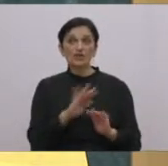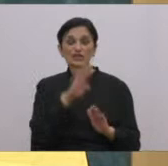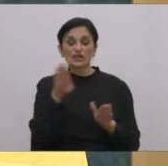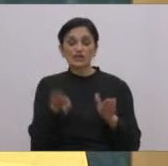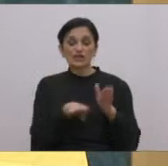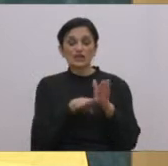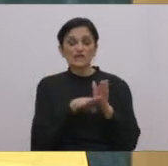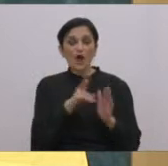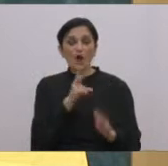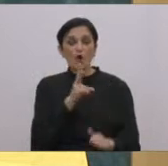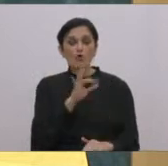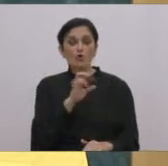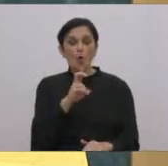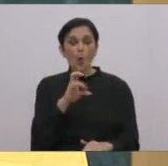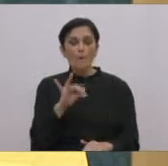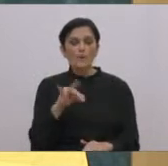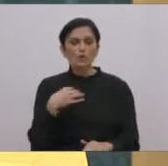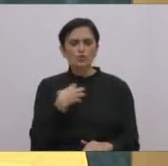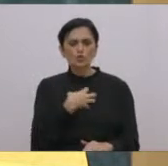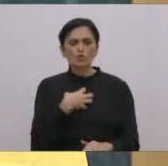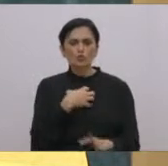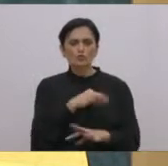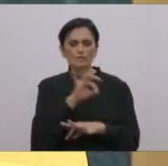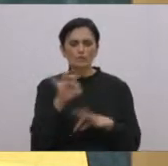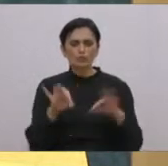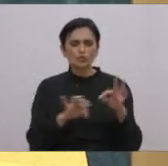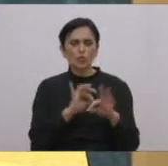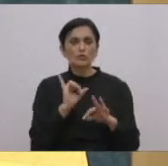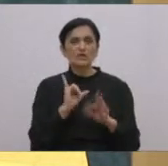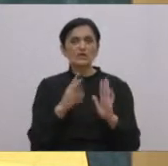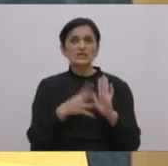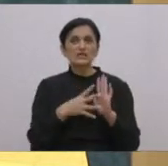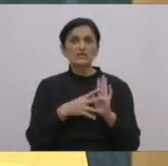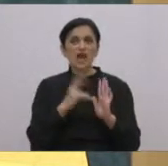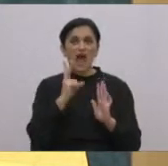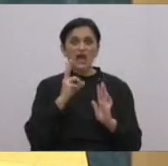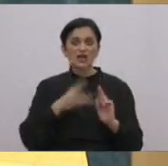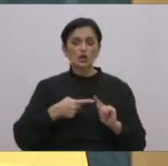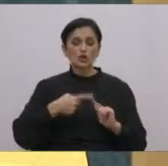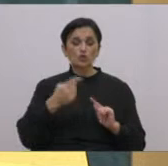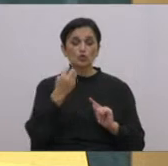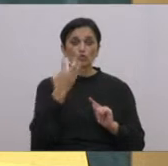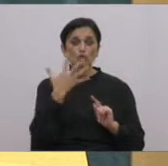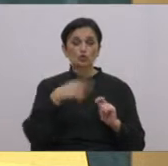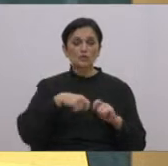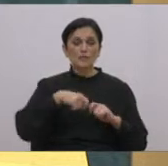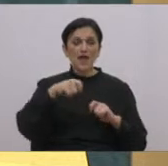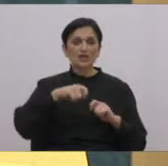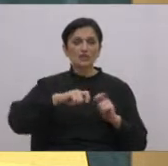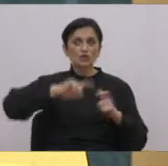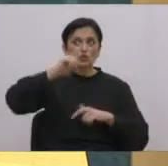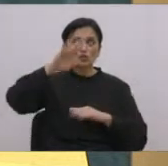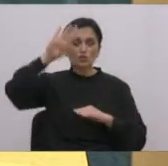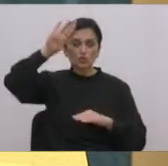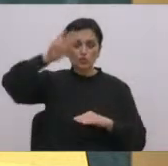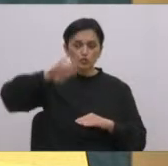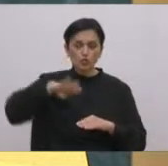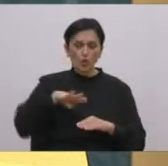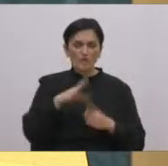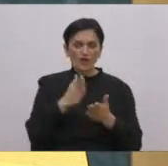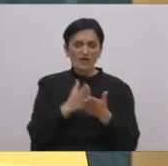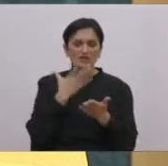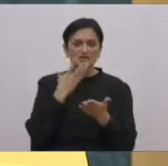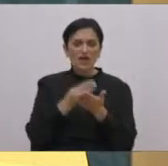cobis, umnișnalovane sa proiecte, s-a dat sa 3 km, 5 metri diametri, dovan canevși, aris gansa zrului, tavisi